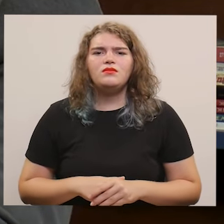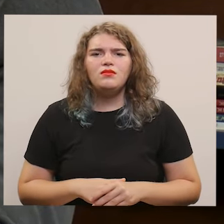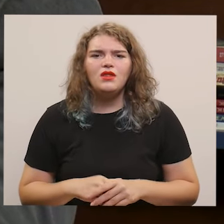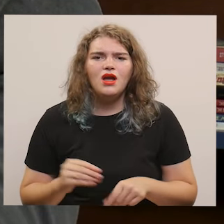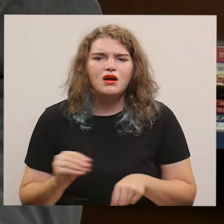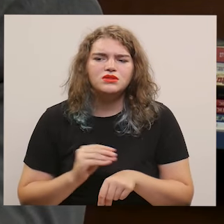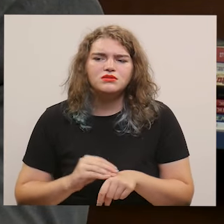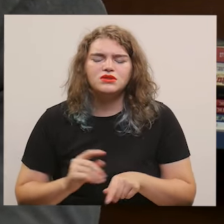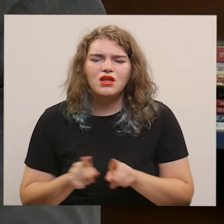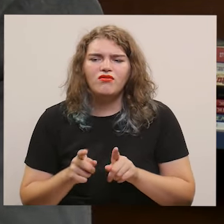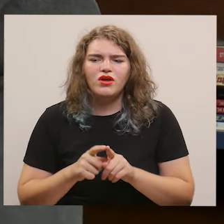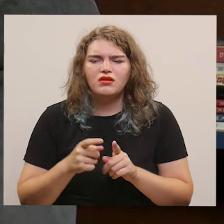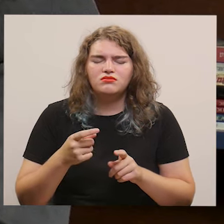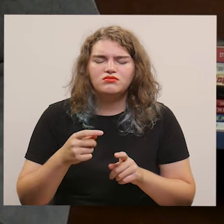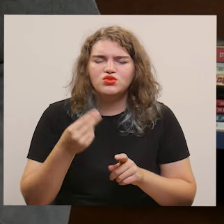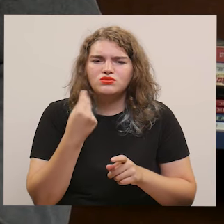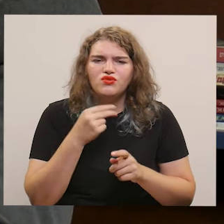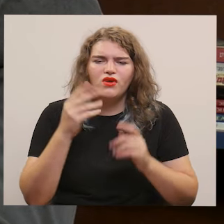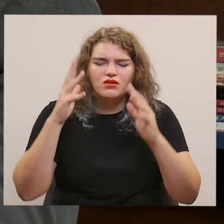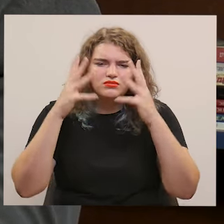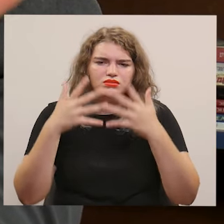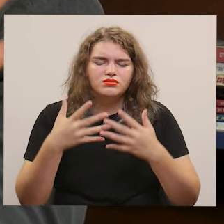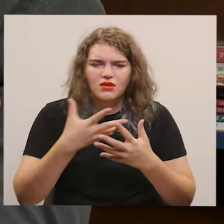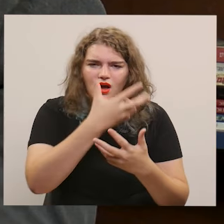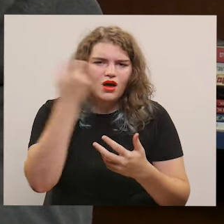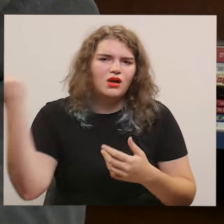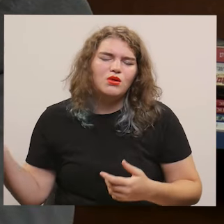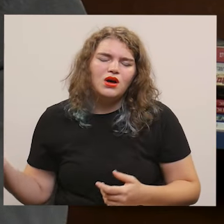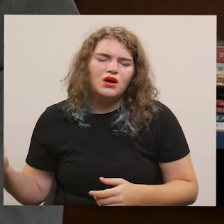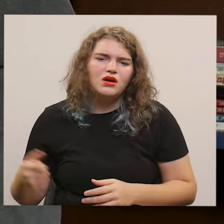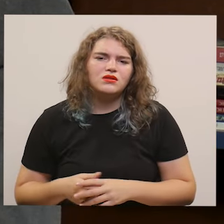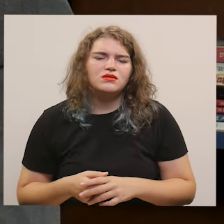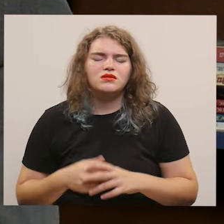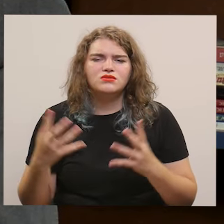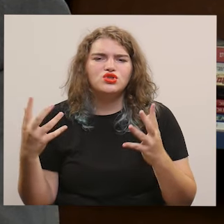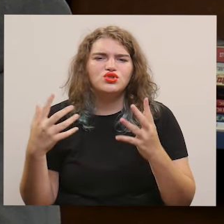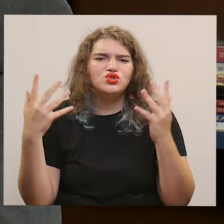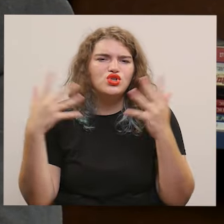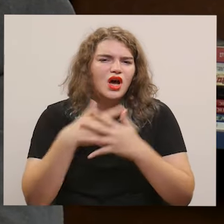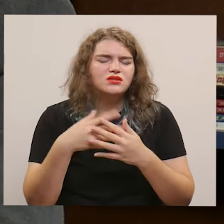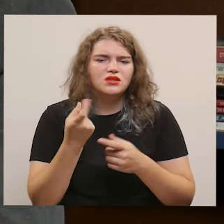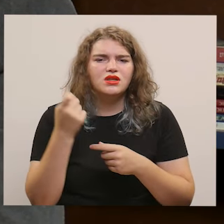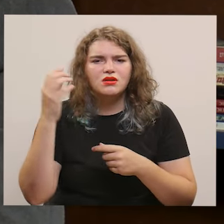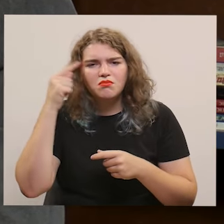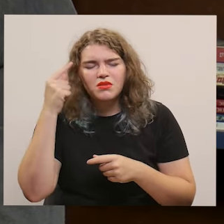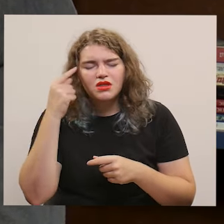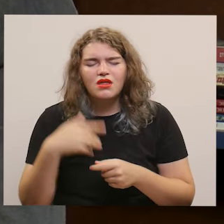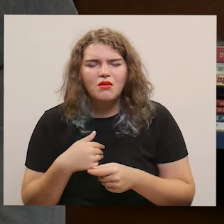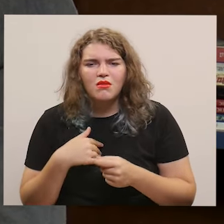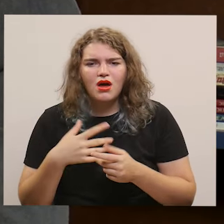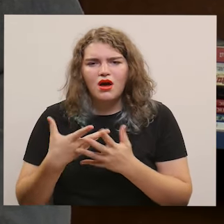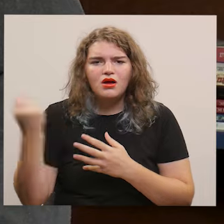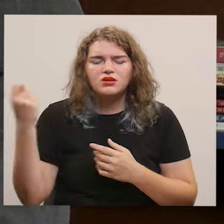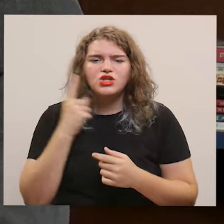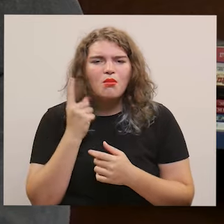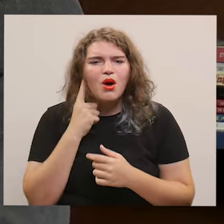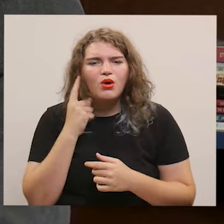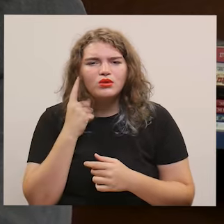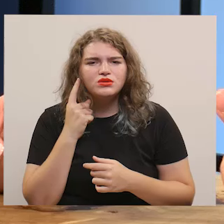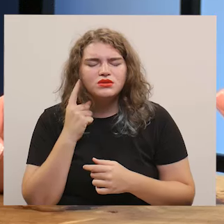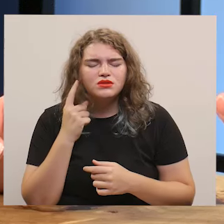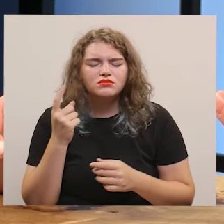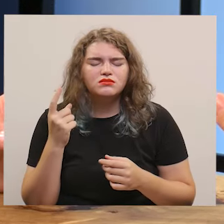un văl, s-a dat așa ceața din capul meu, din mintea mea, din gândurile mele și am auzit așa